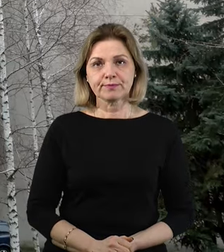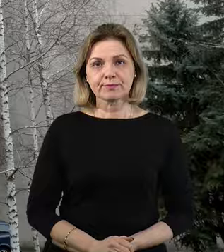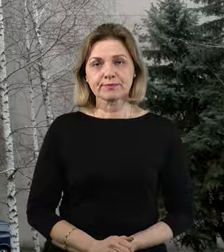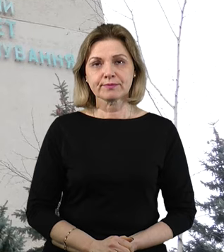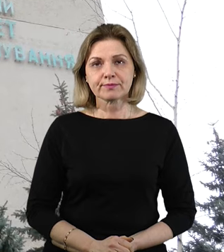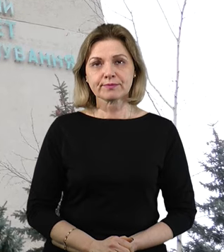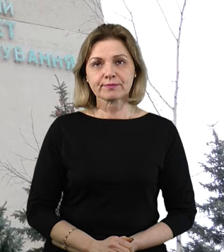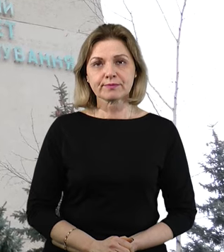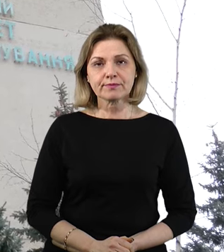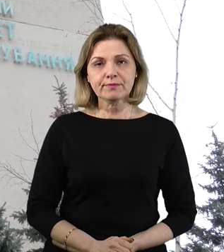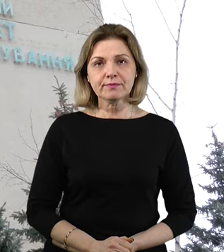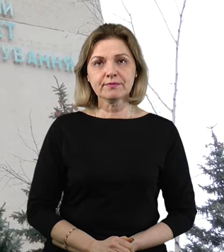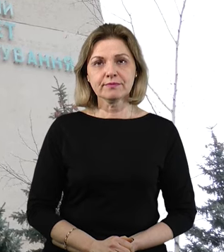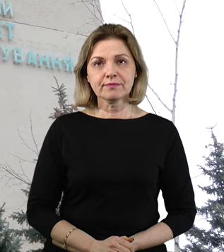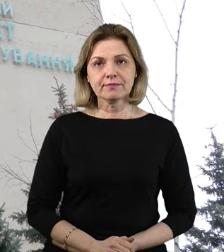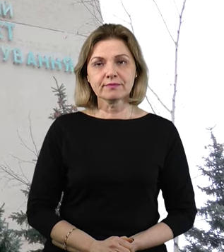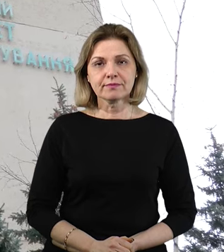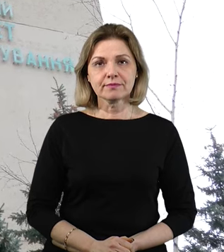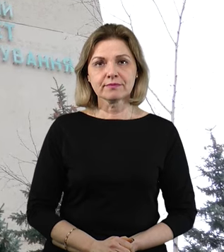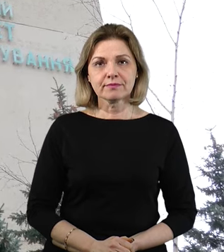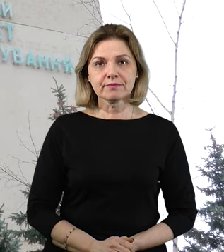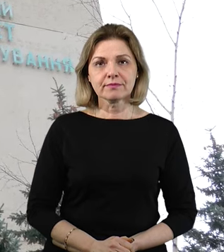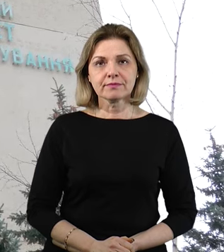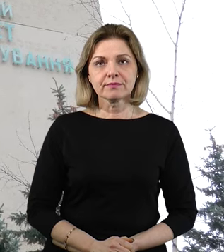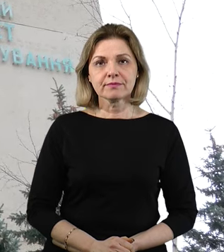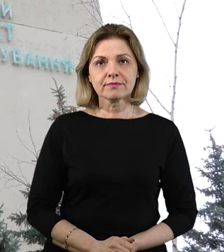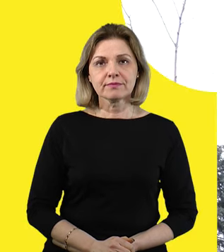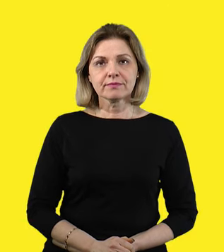Роман Волинський, Суспільне, новини, Миколаїв.